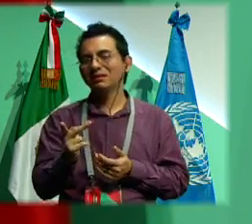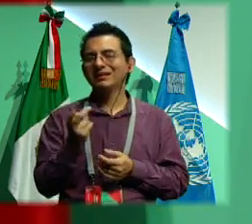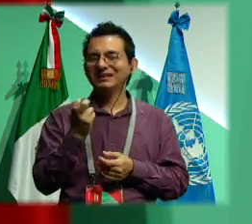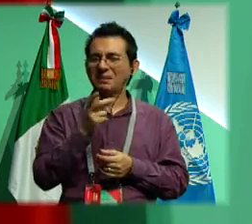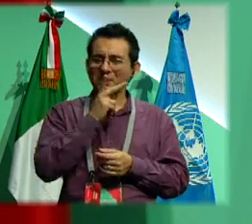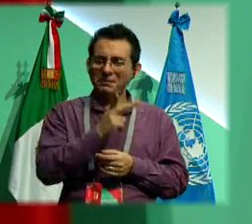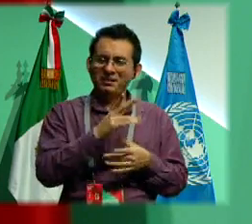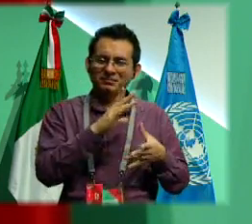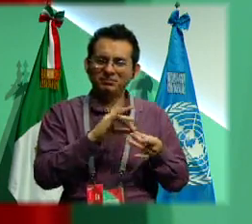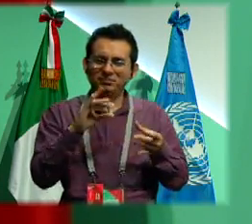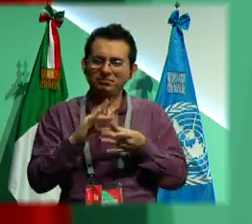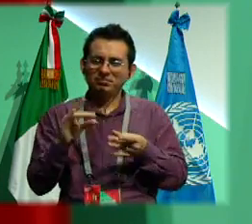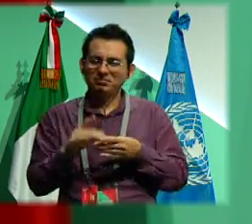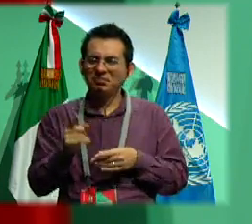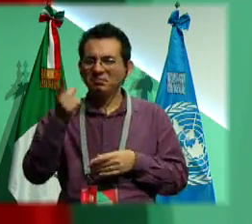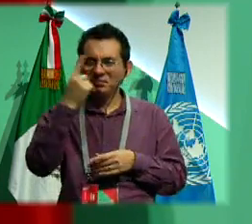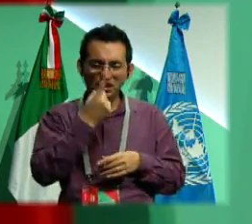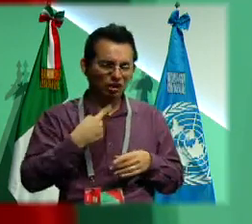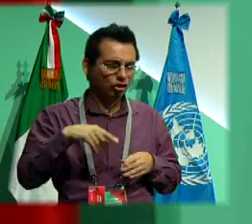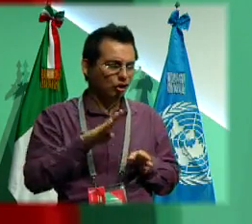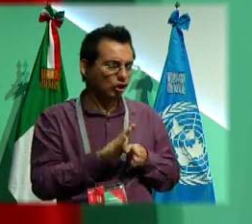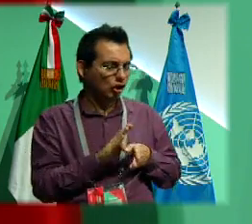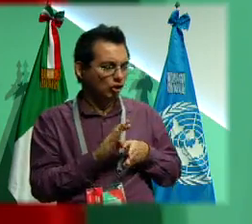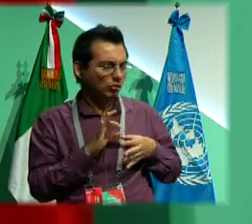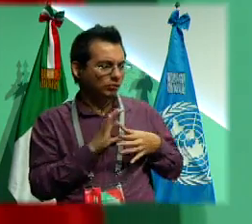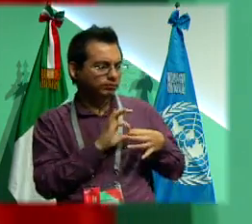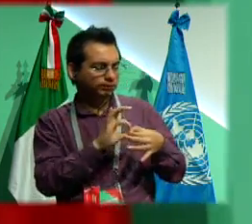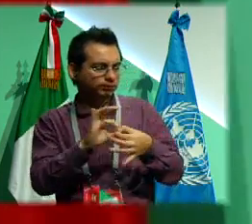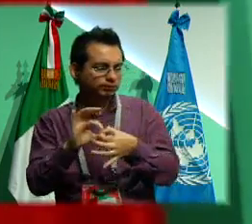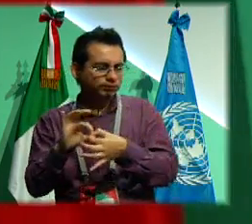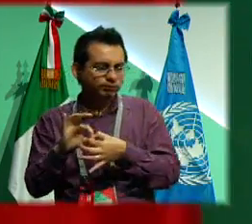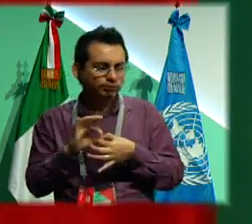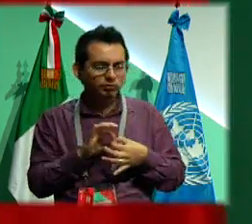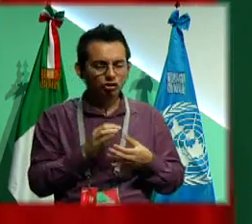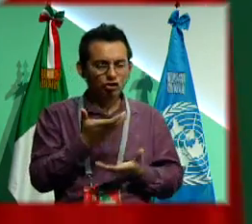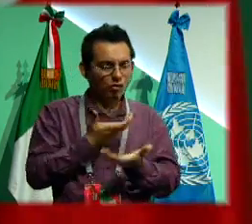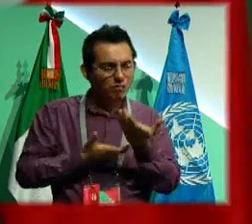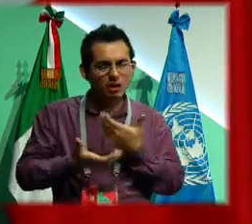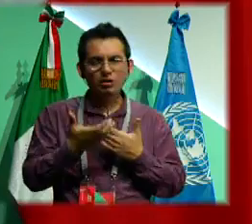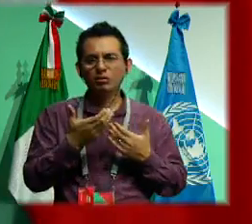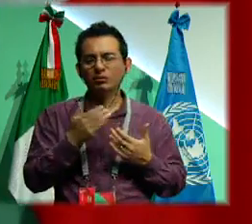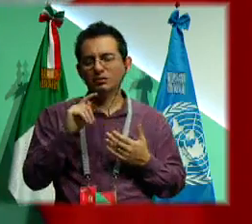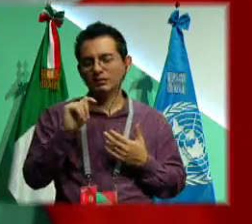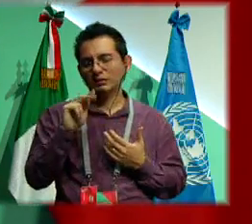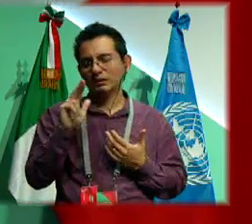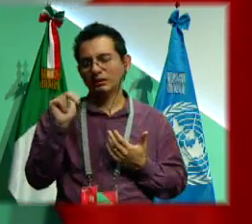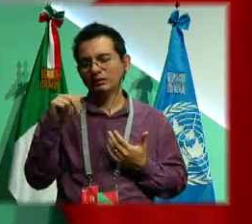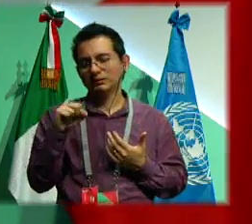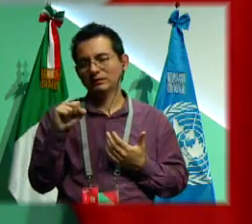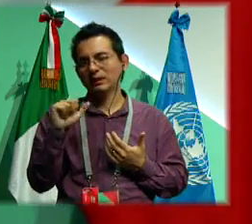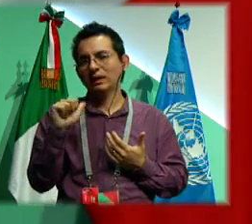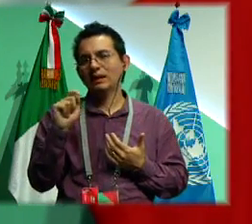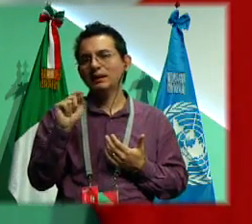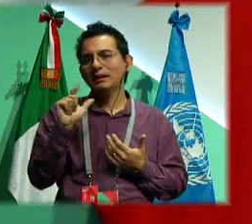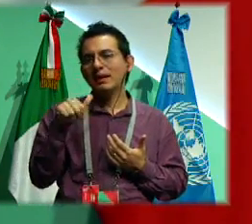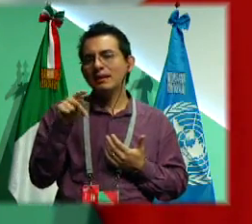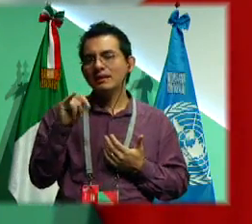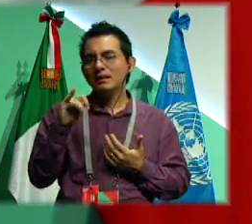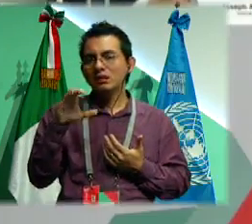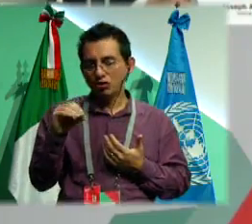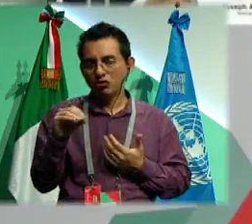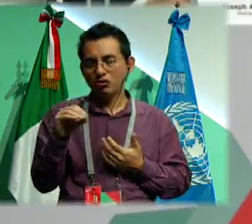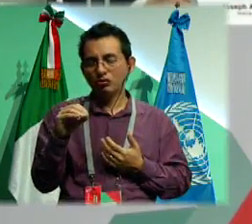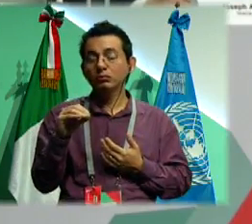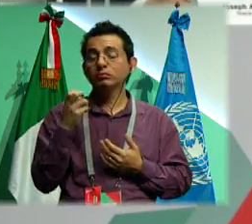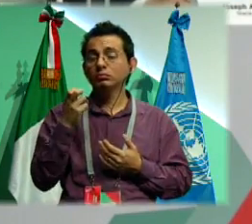Mais tout cela inclut de plus en plus des questions touchant l'Internet, notamment en matière de solution